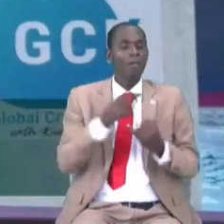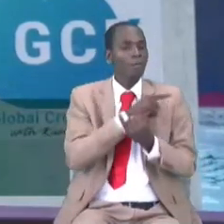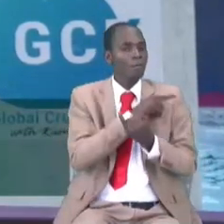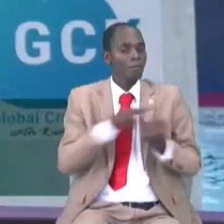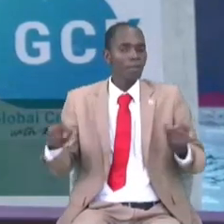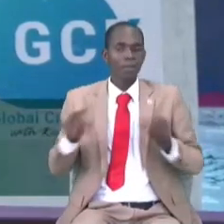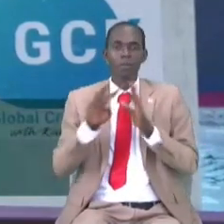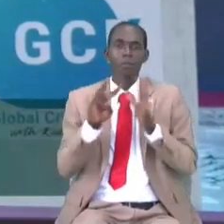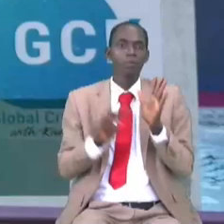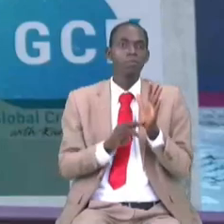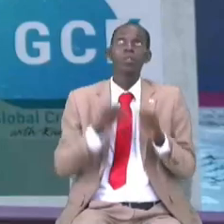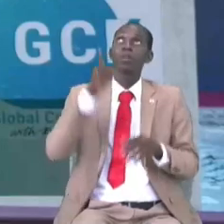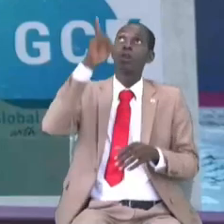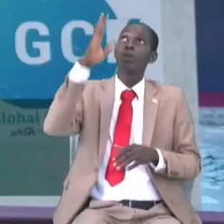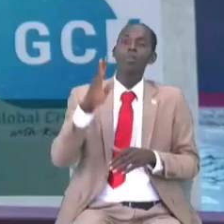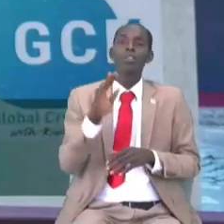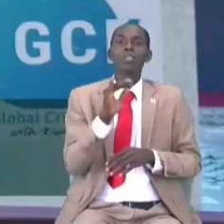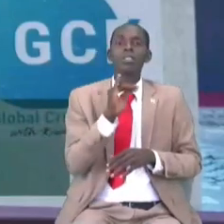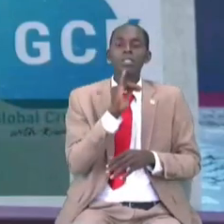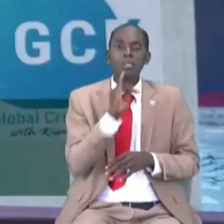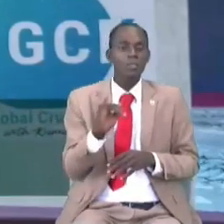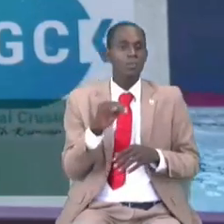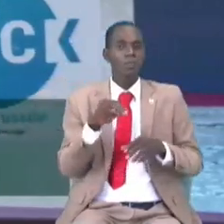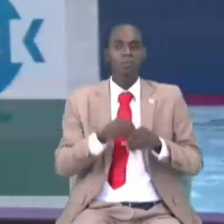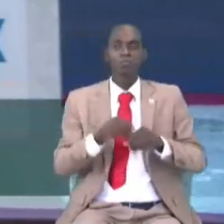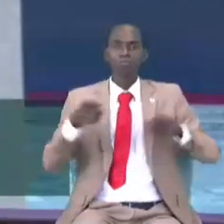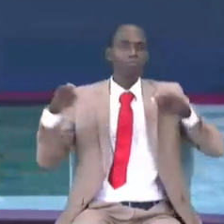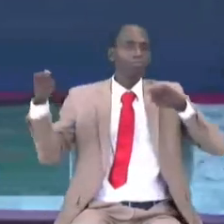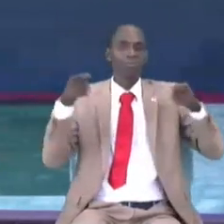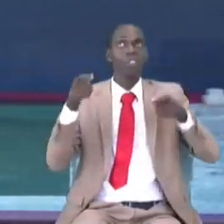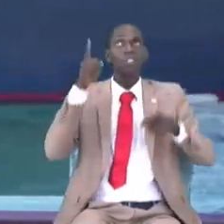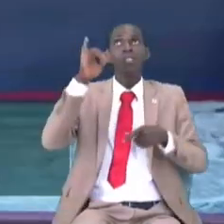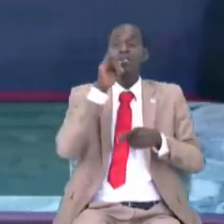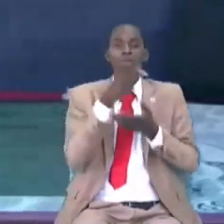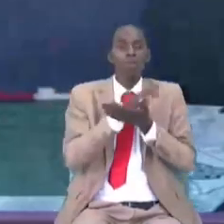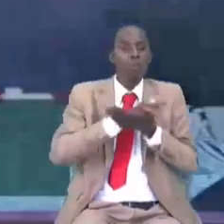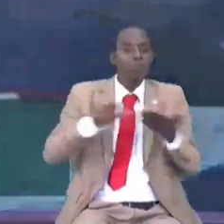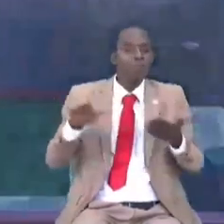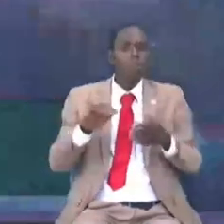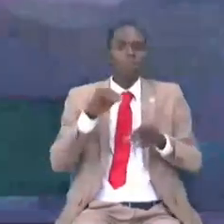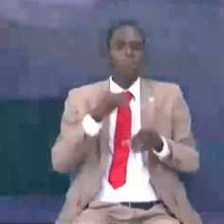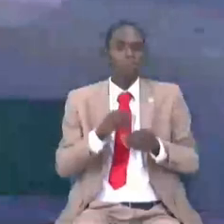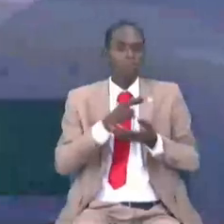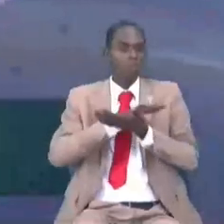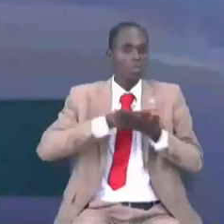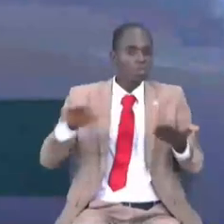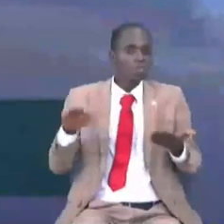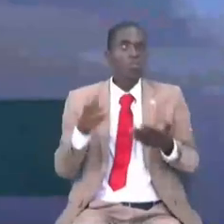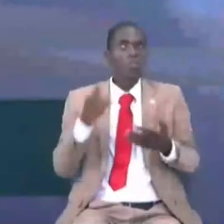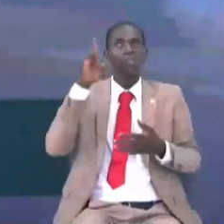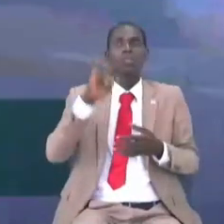est souverain. Il est saint. Il est juste, il est parfait, il est amour, Dieu est amour. Il ne